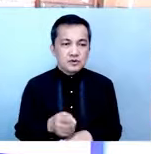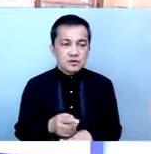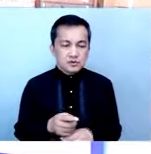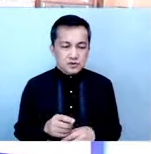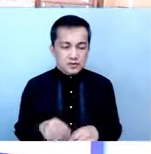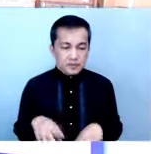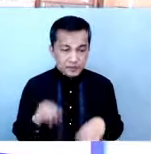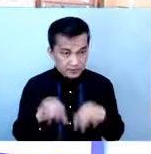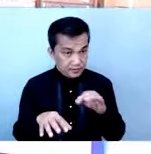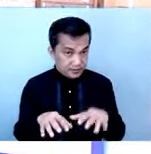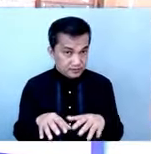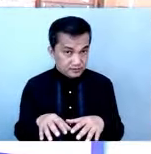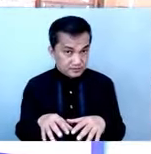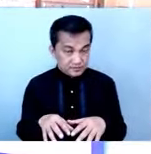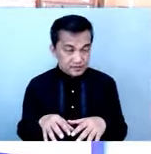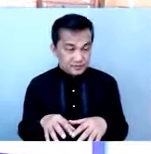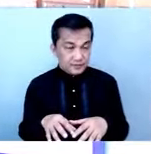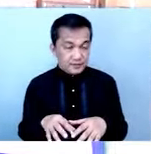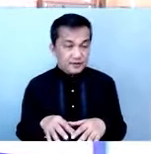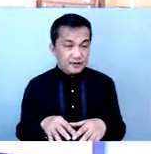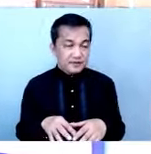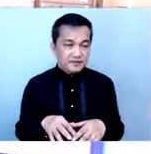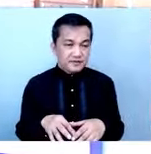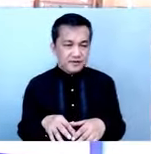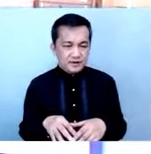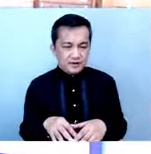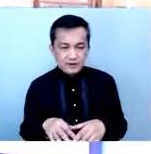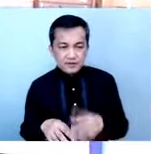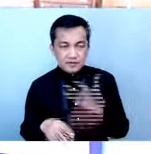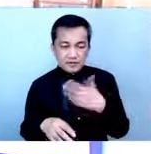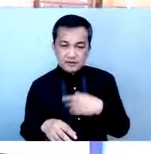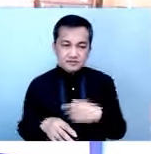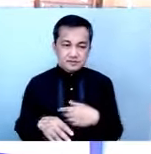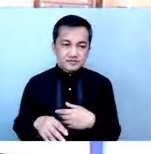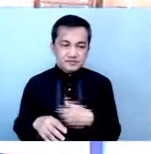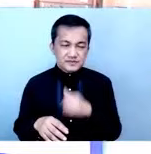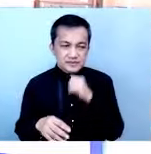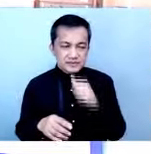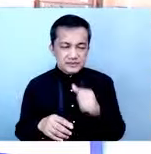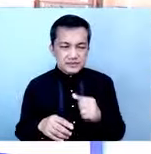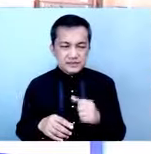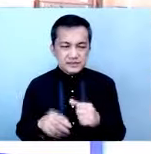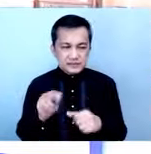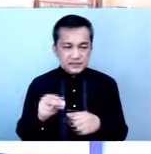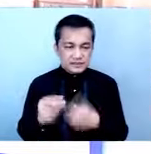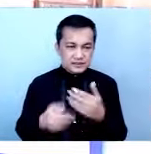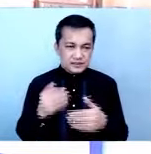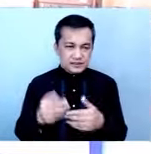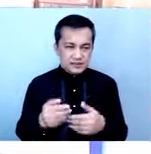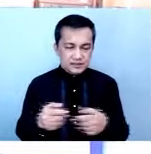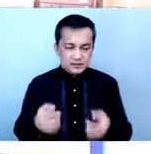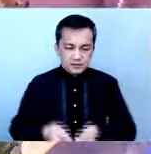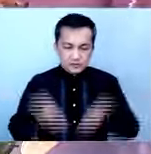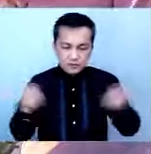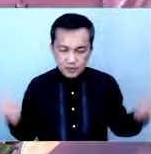tayo, so mga, tapos makita niyo na presentable na siya, hindi mo na kailangang asikasuhin, pagdating tatanggalin mo lang yung